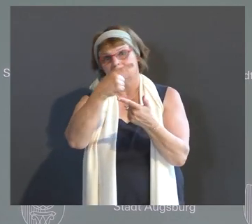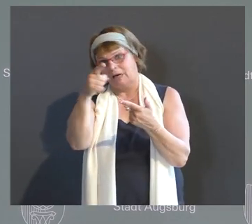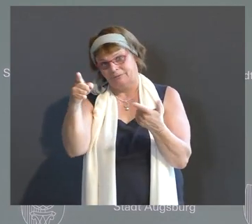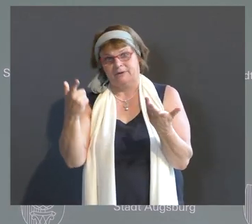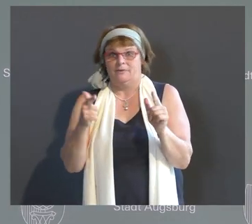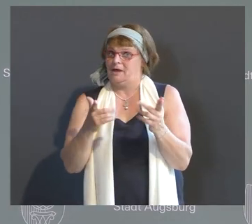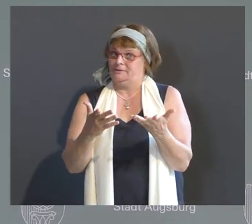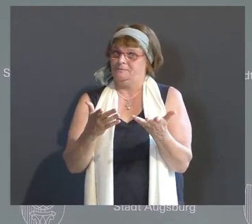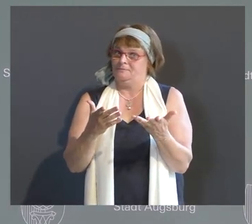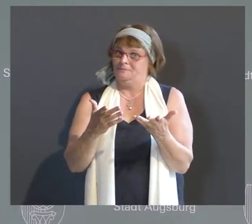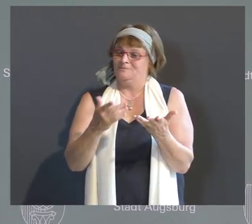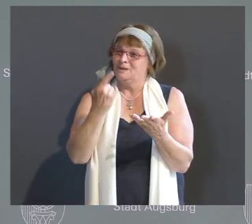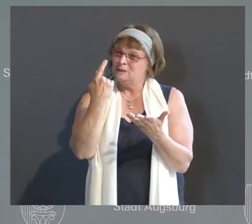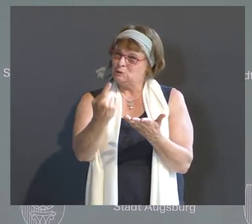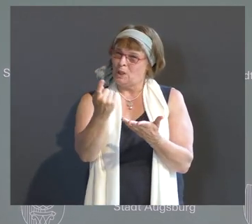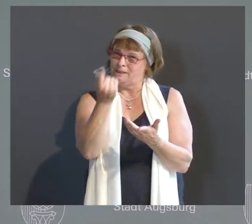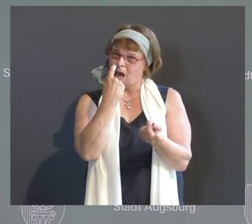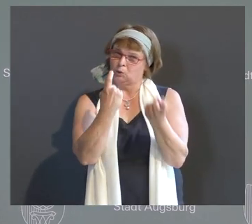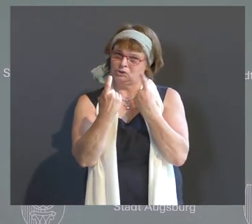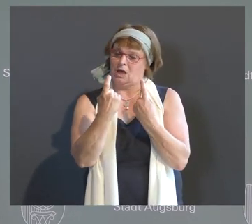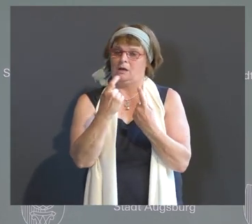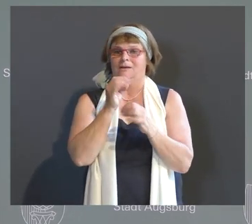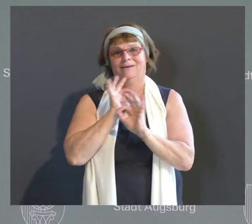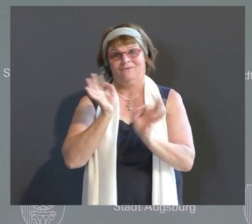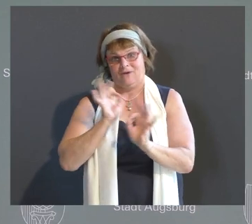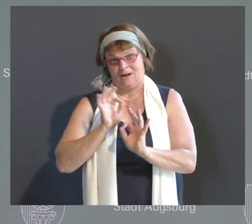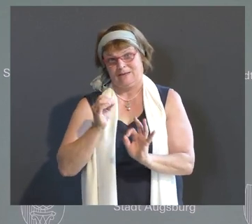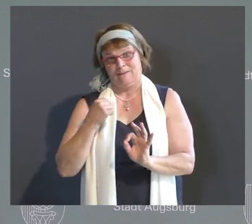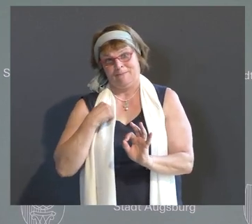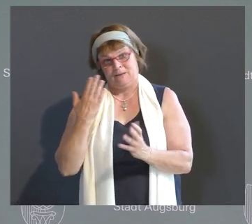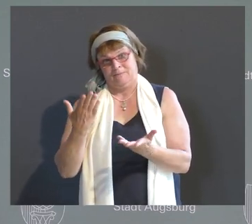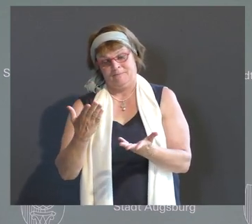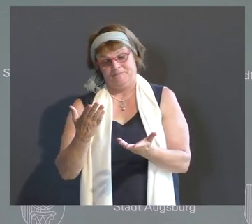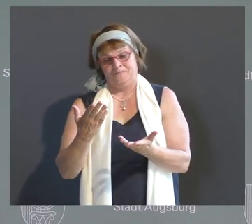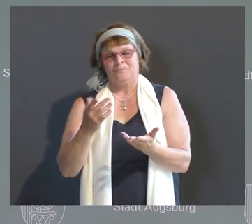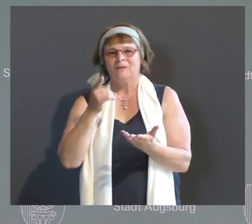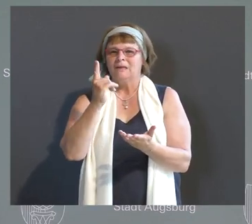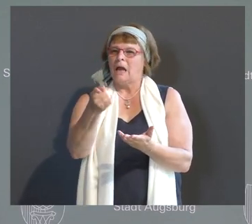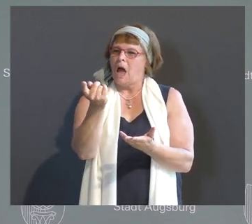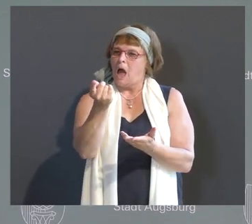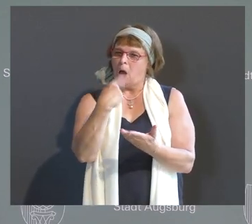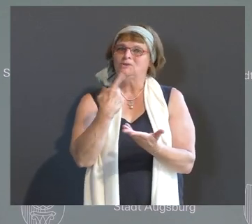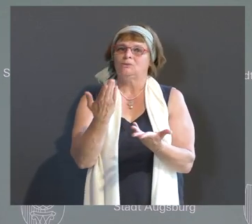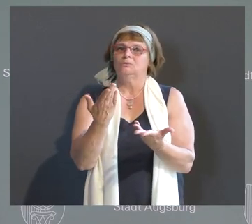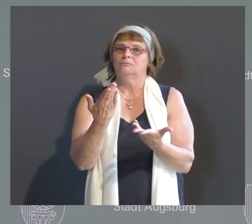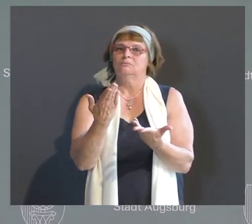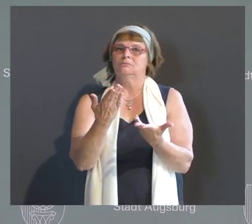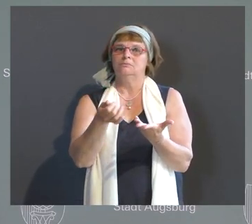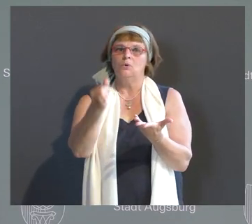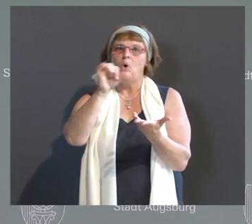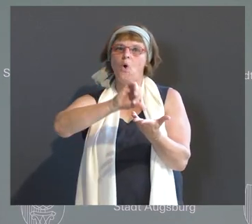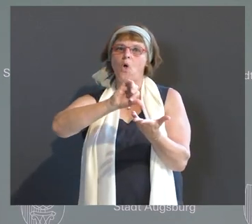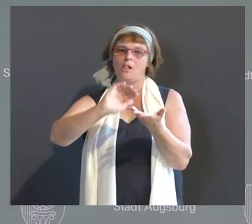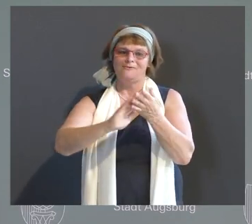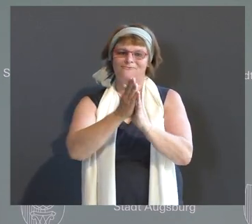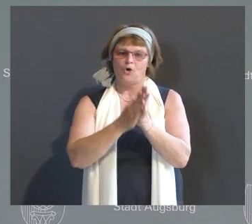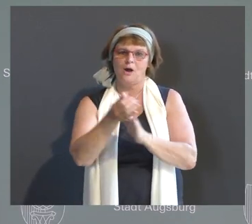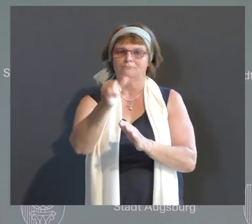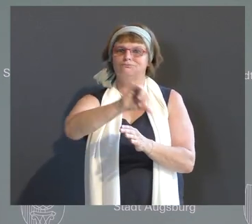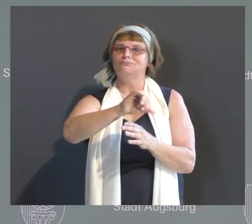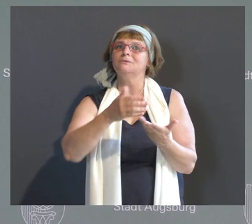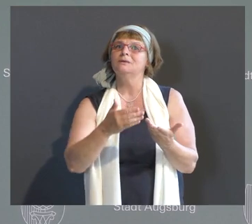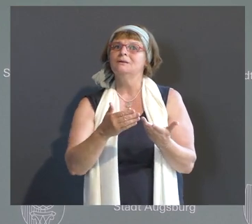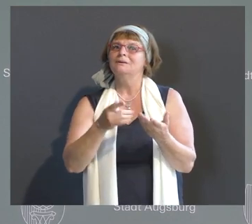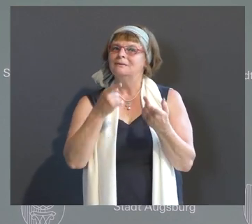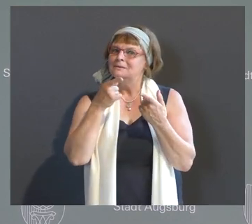Aussagen sind auch regelrecht gefährlich. Denn mit solchen Aussagen wird Öl ins Feuer gegossen. Gerade